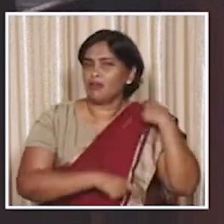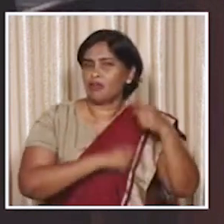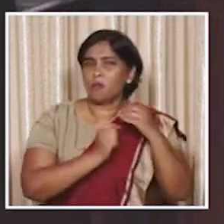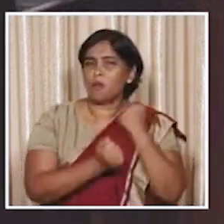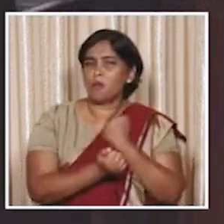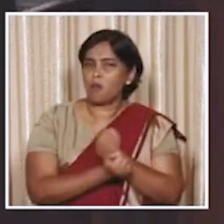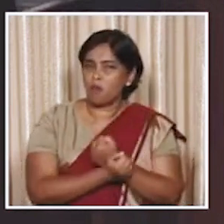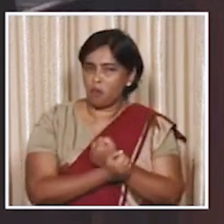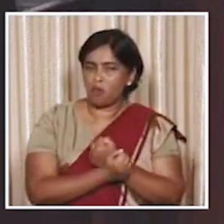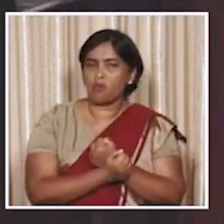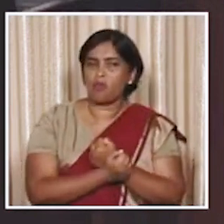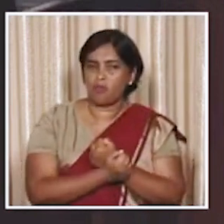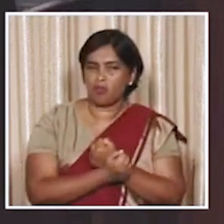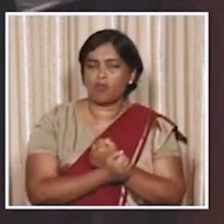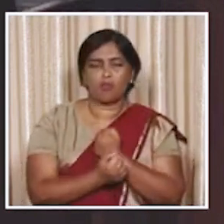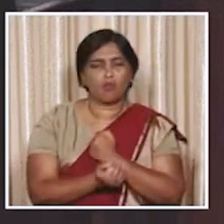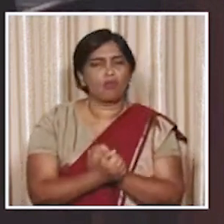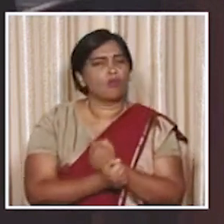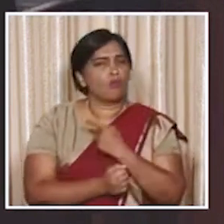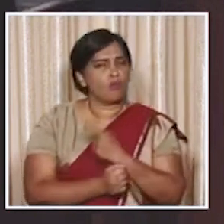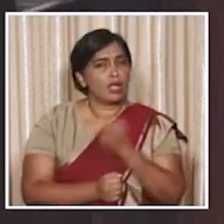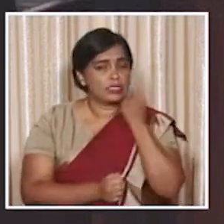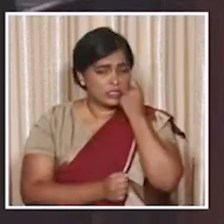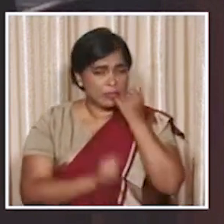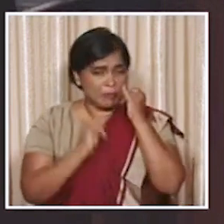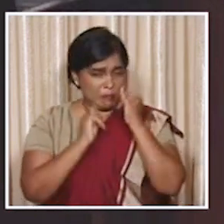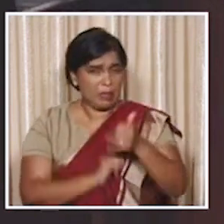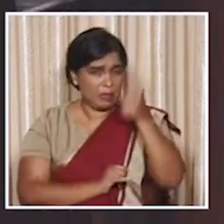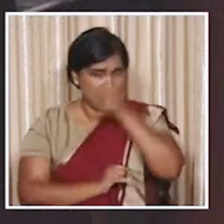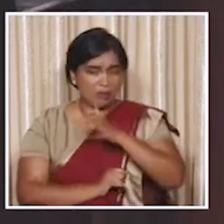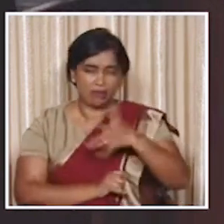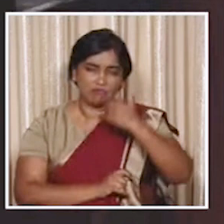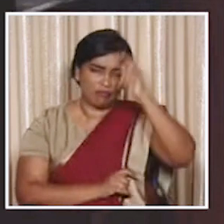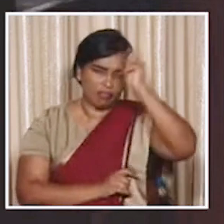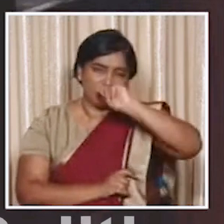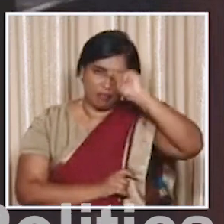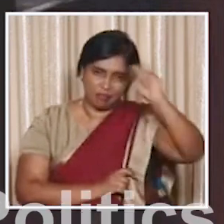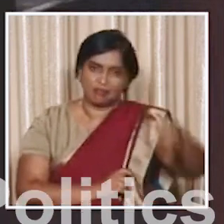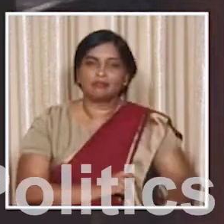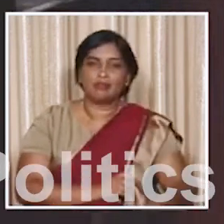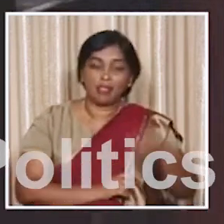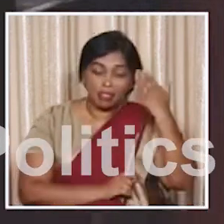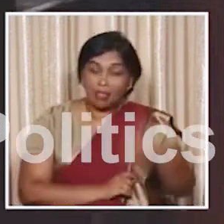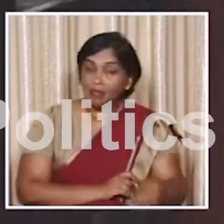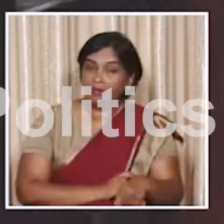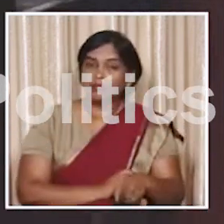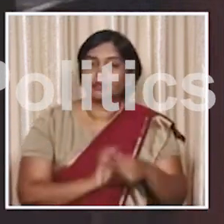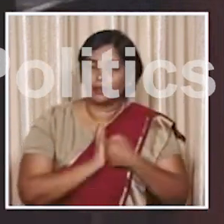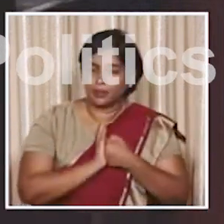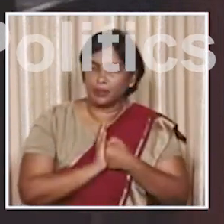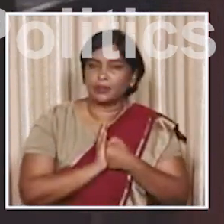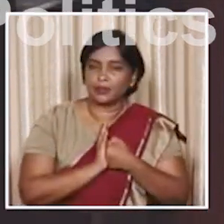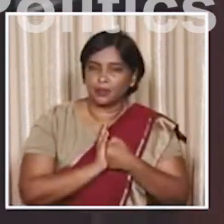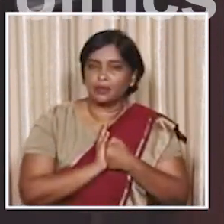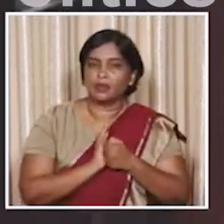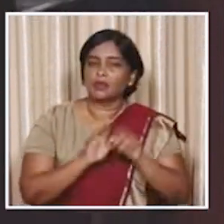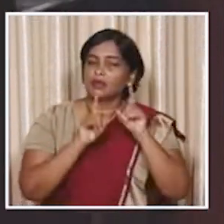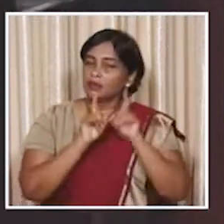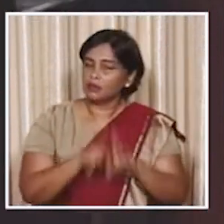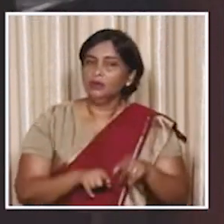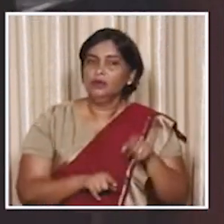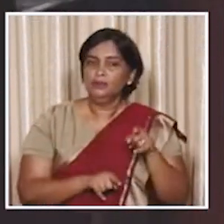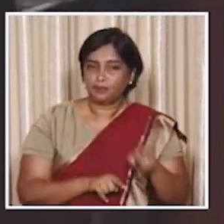පොලිසිය ඔවුන්ට අවශ්‍ය කරන සැකකරුවෙක් මේ ඔවුන් හැබැයි අර දේහයට ගරු කරනවා. ඒ වගේම